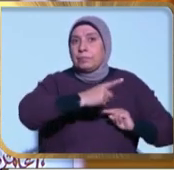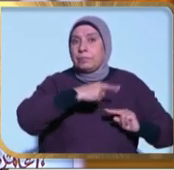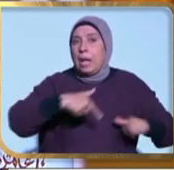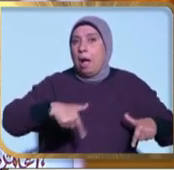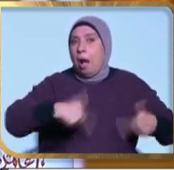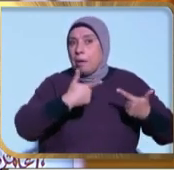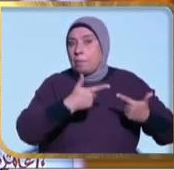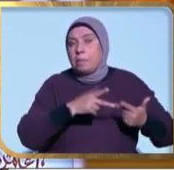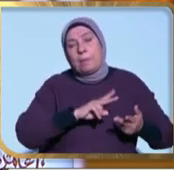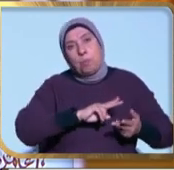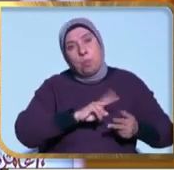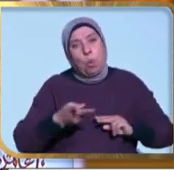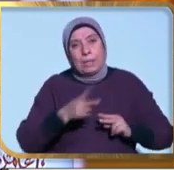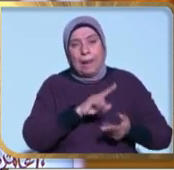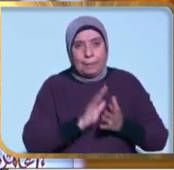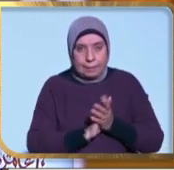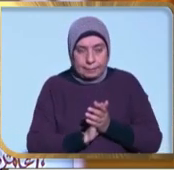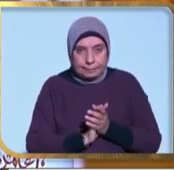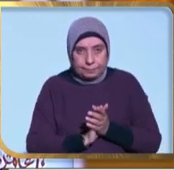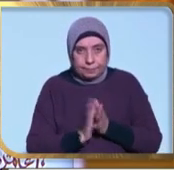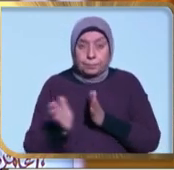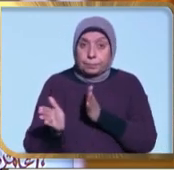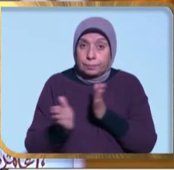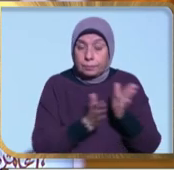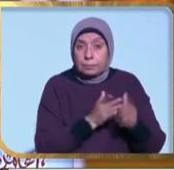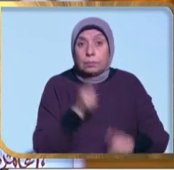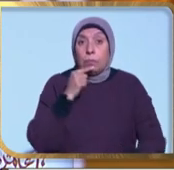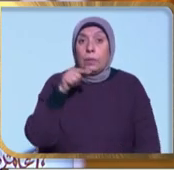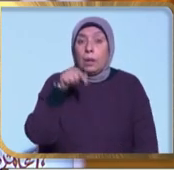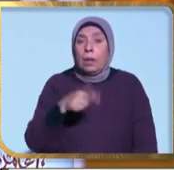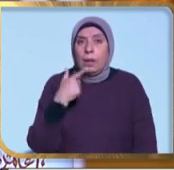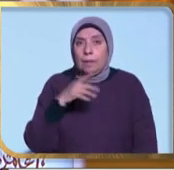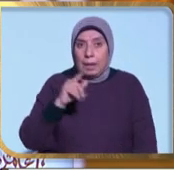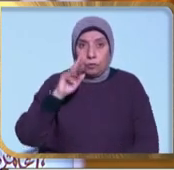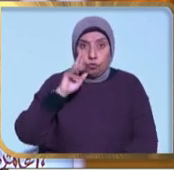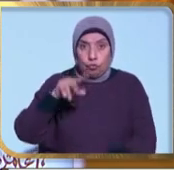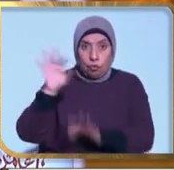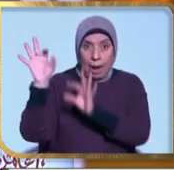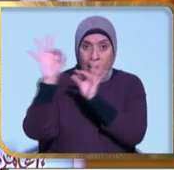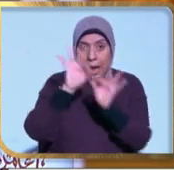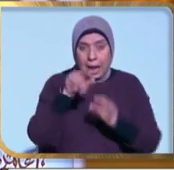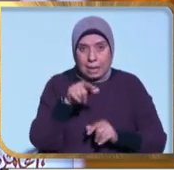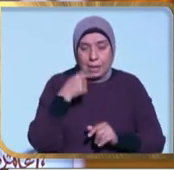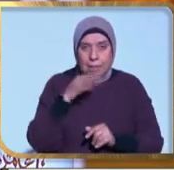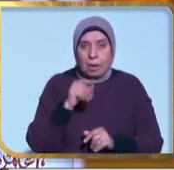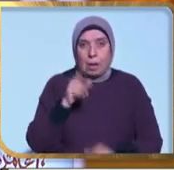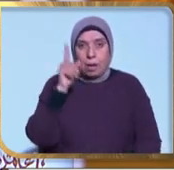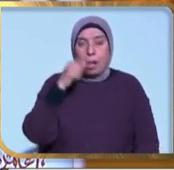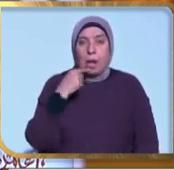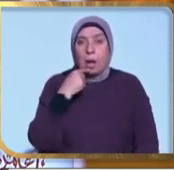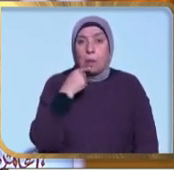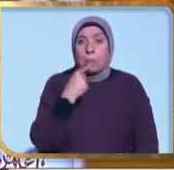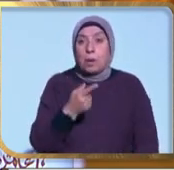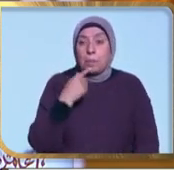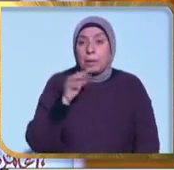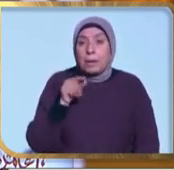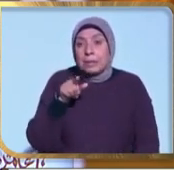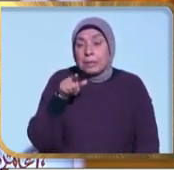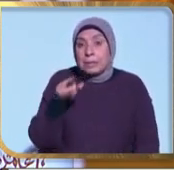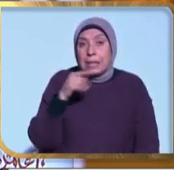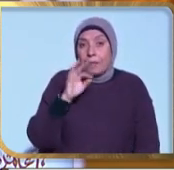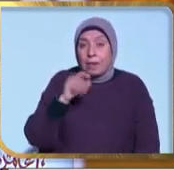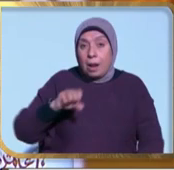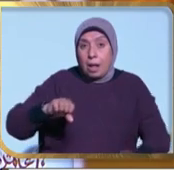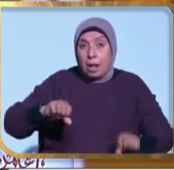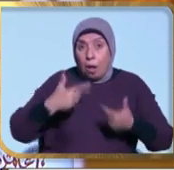ورد في سبب يعني نزول هذه الايه الكريمه اللي هي لا ينهاكم الله عن الذين لم يقاتلوكم في الدين